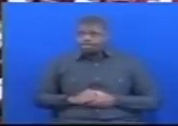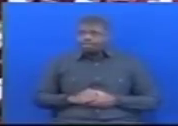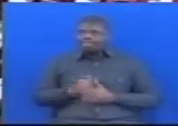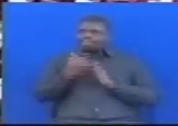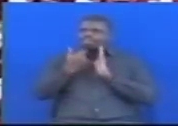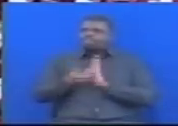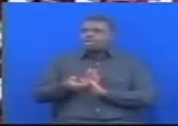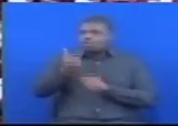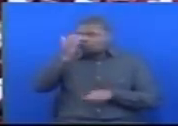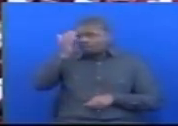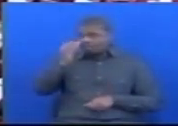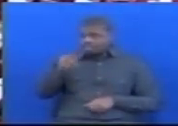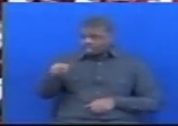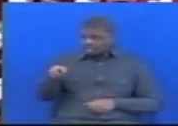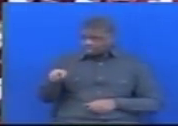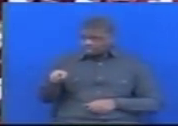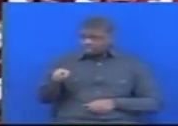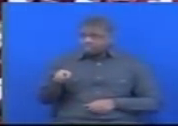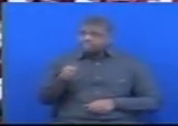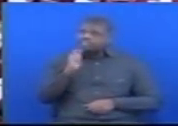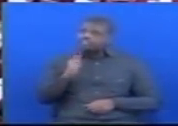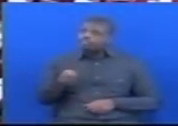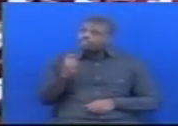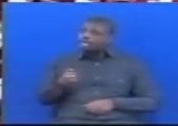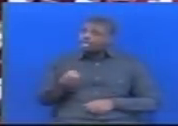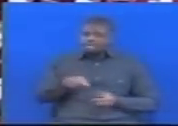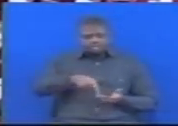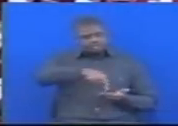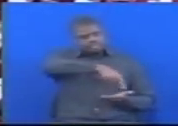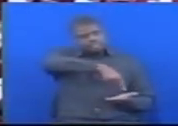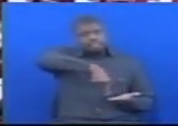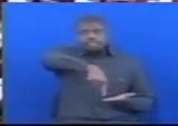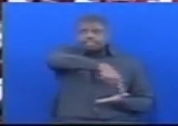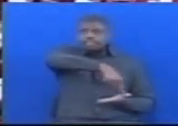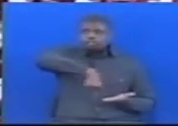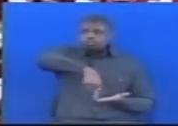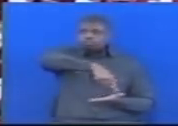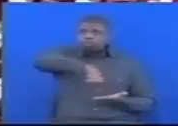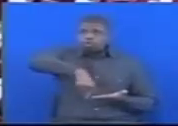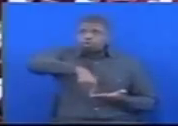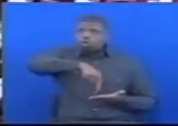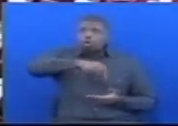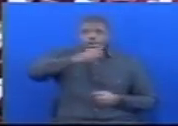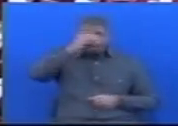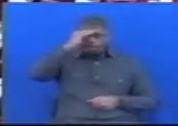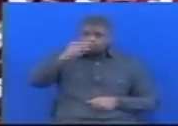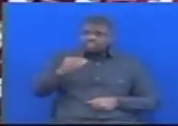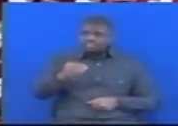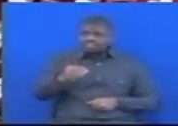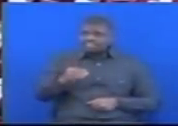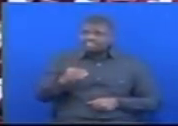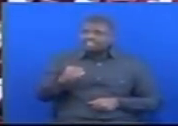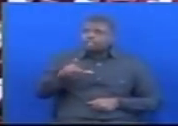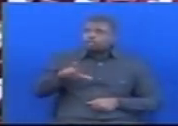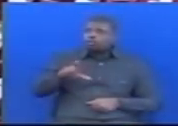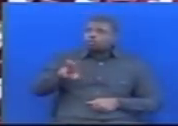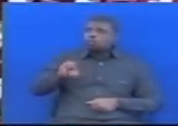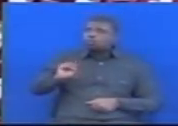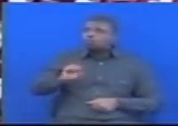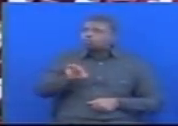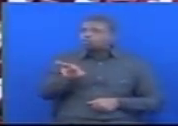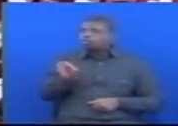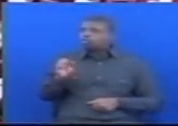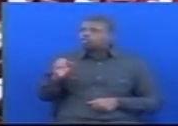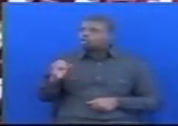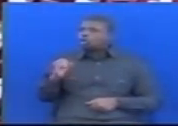Kama inavyofahamika Mheshimiwa Spika, kituo cha polisi katika wilaya ya Lushoto ni cha tangia mkoloni.